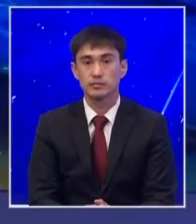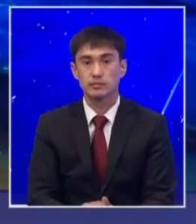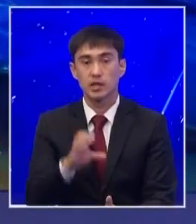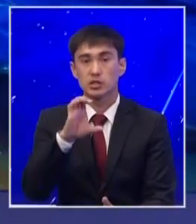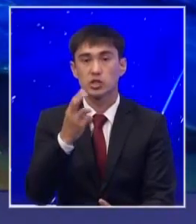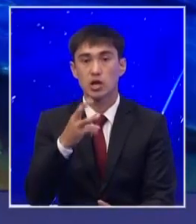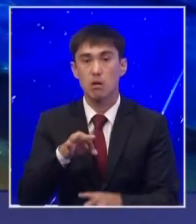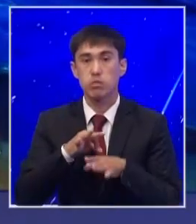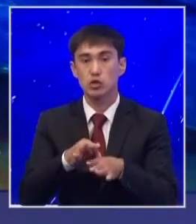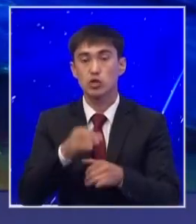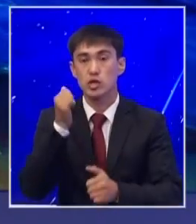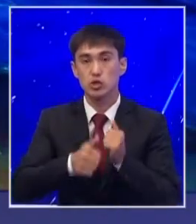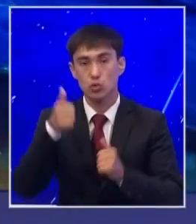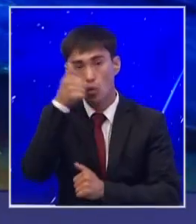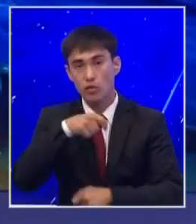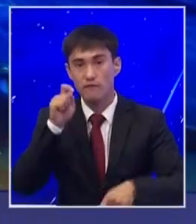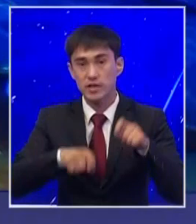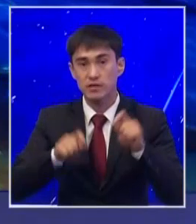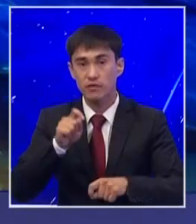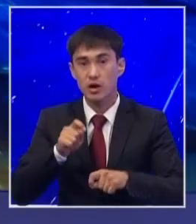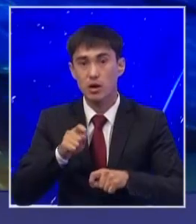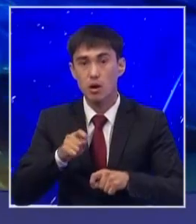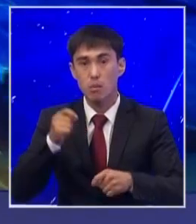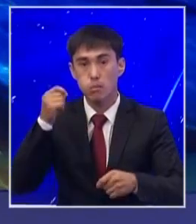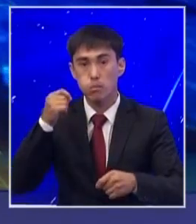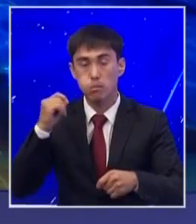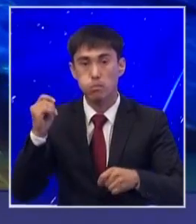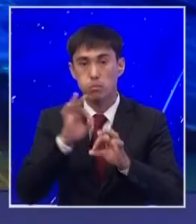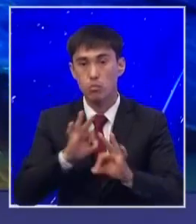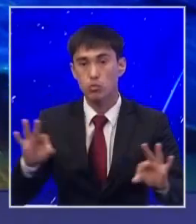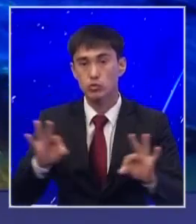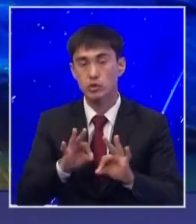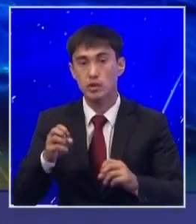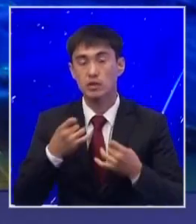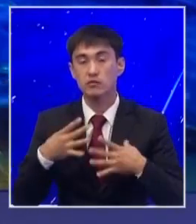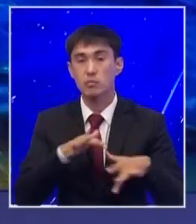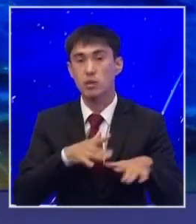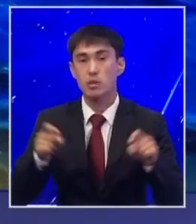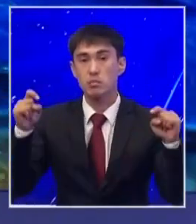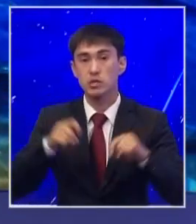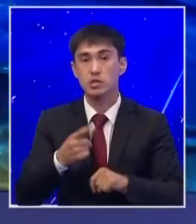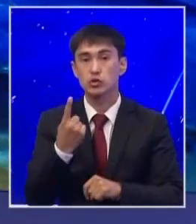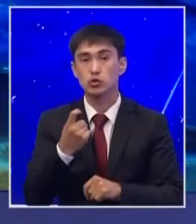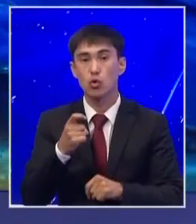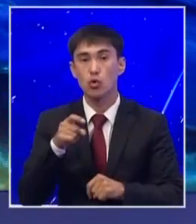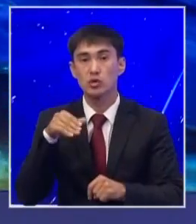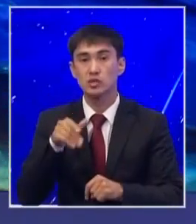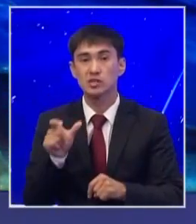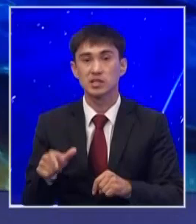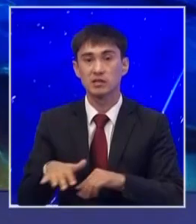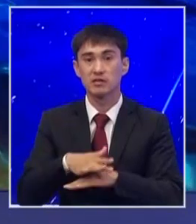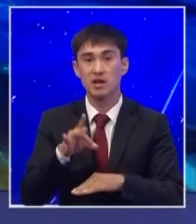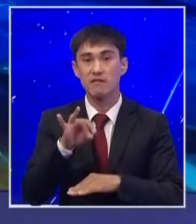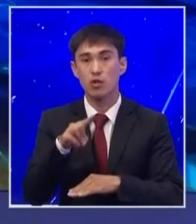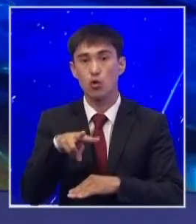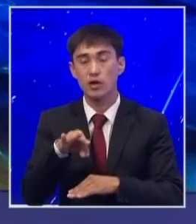В США прошел ежегодный фестиваль подводной музыки. На торжественное мероприятие собрались сотни зрителей на рифе Локи